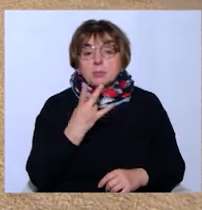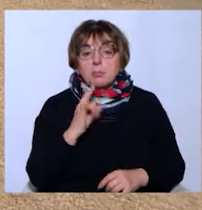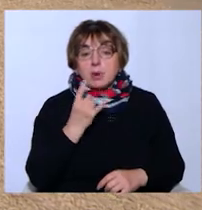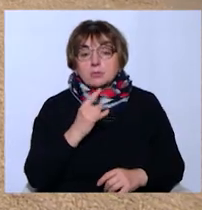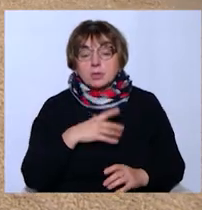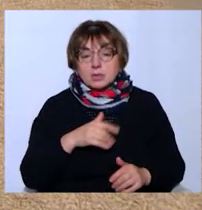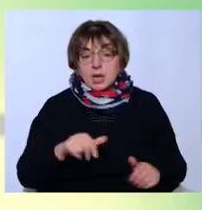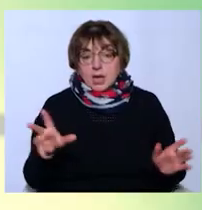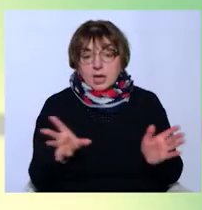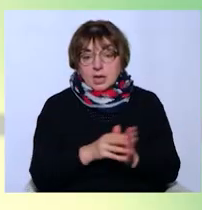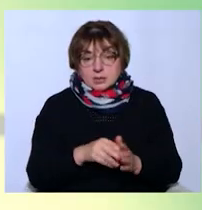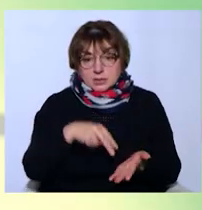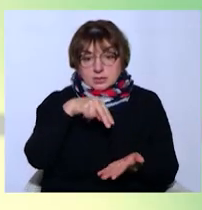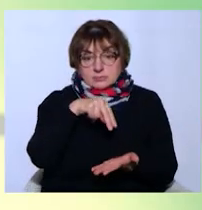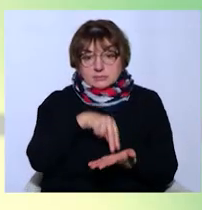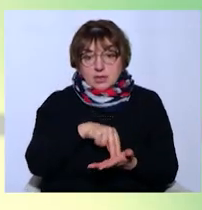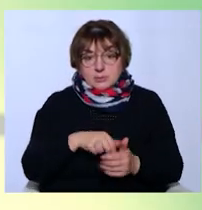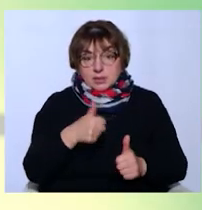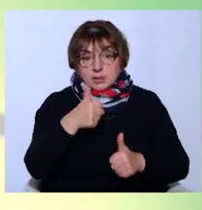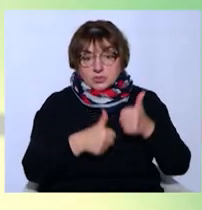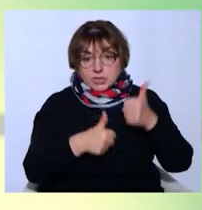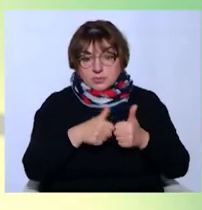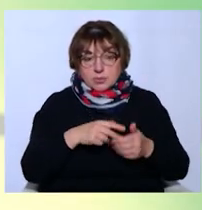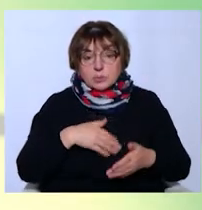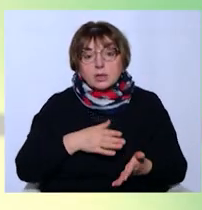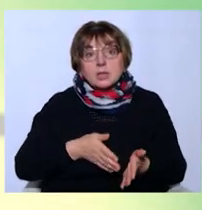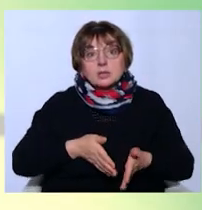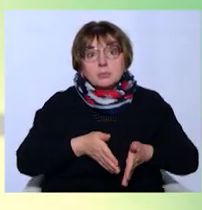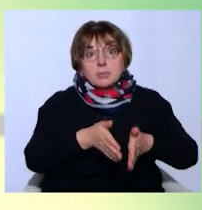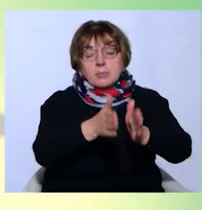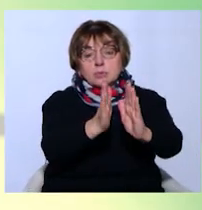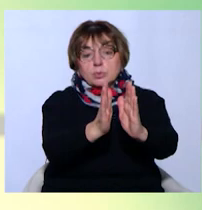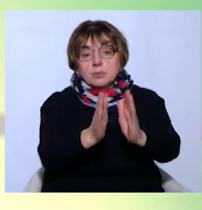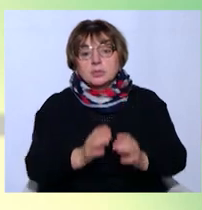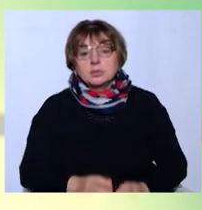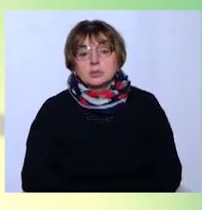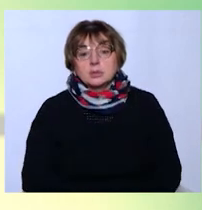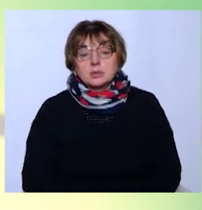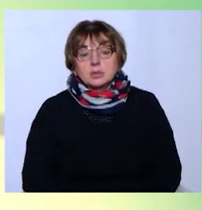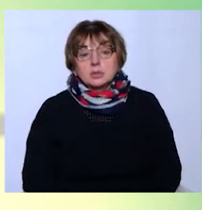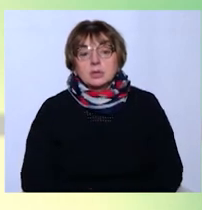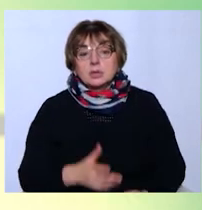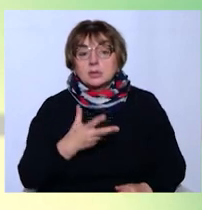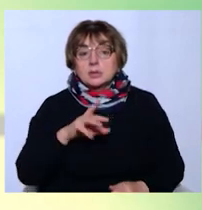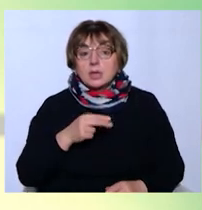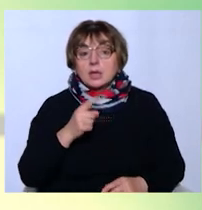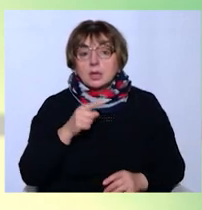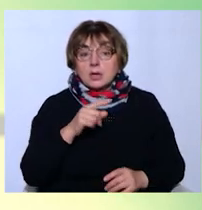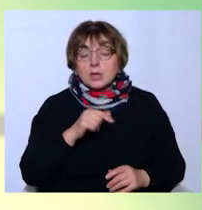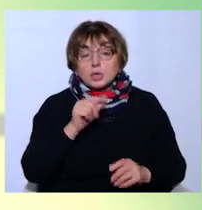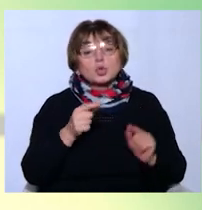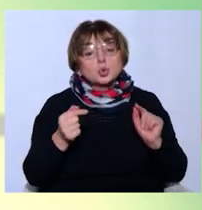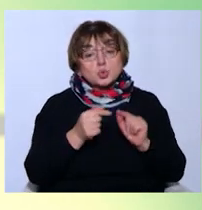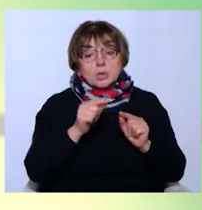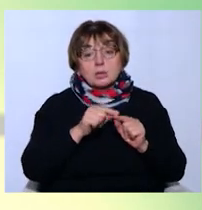იღებს სტარტს ერთი და იგივე ადგილიდან, ისინი უნდა წავიდნენ ერთი და იმავე მიმართულებით და ერთი და იგივე